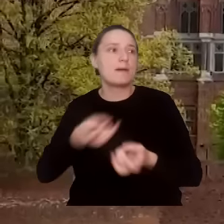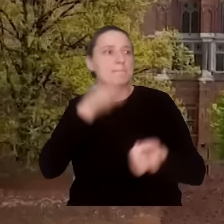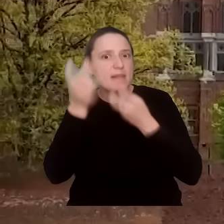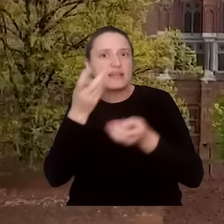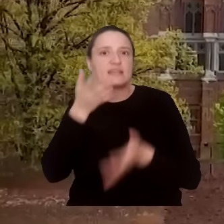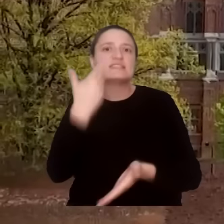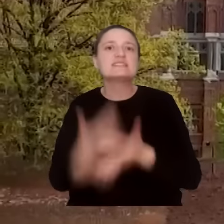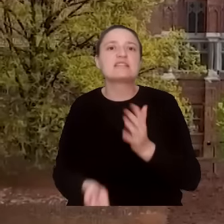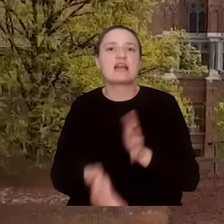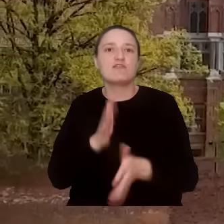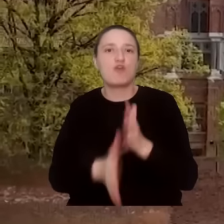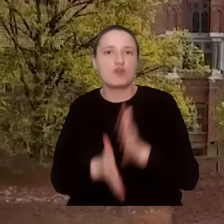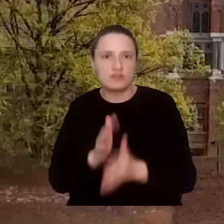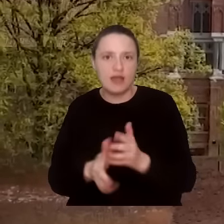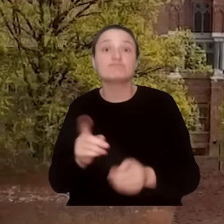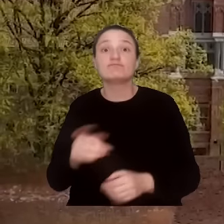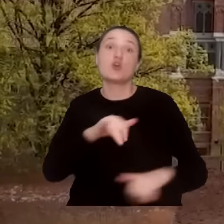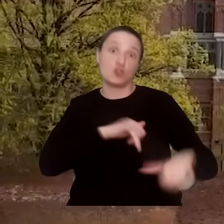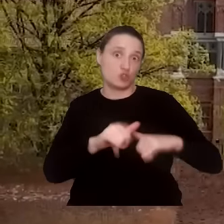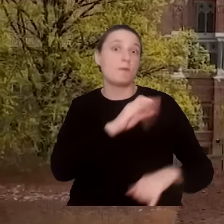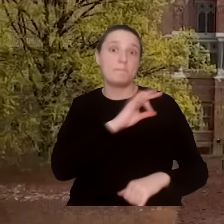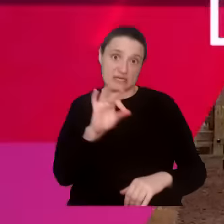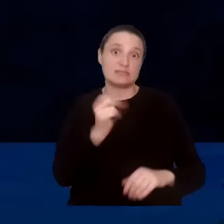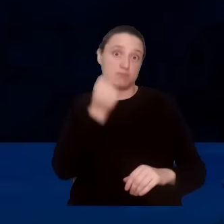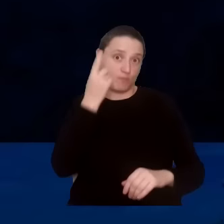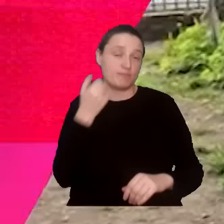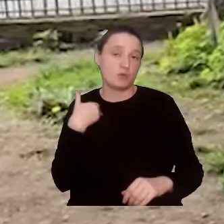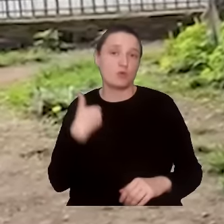wojennych. Inicjatywę podjął rząd Prawa i Sprawiedliwości.